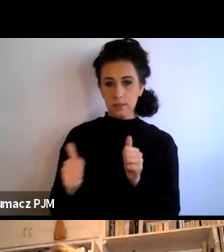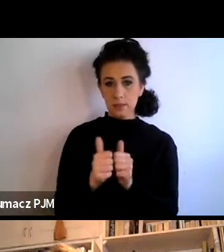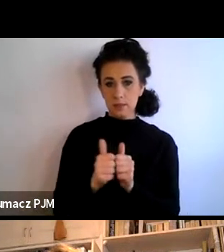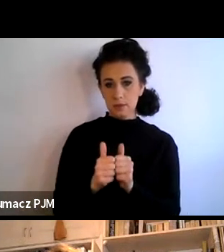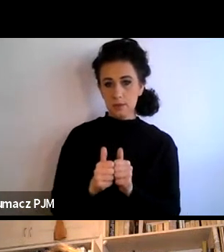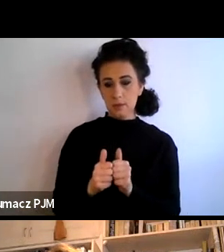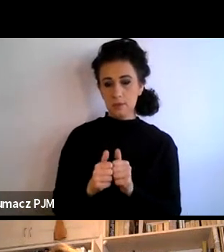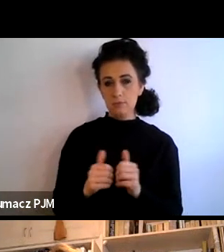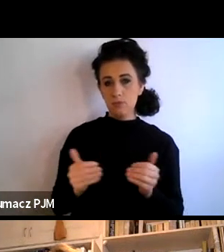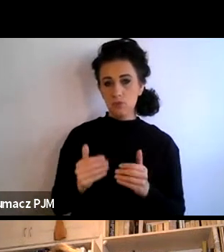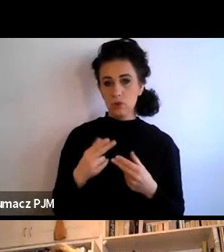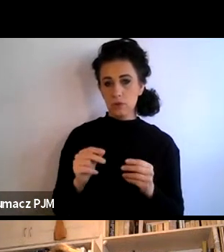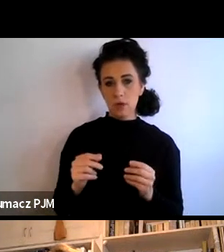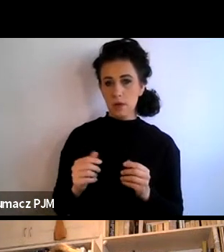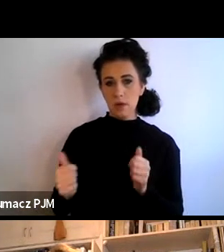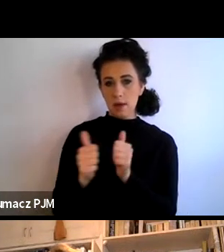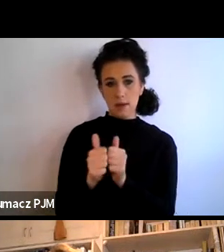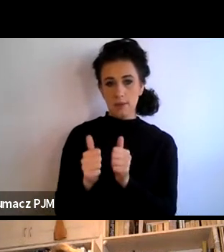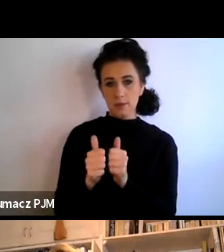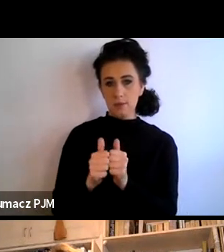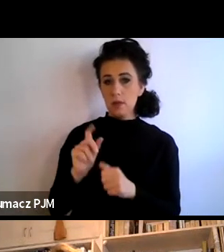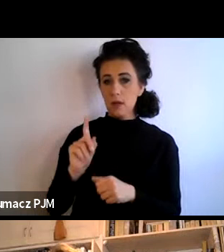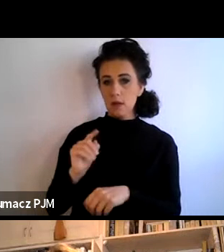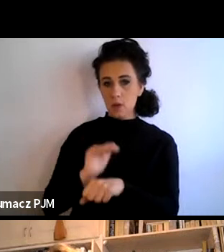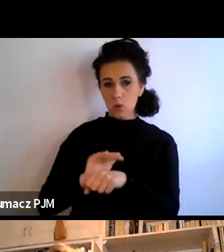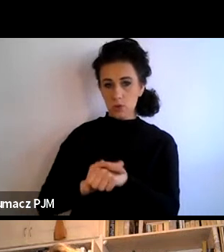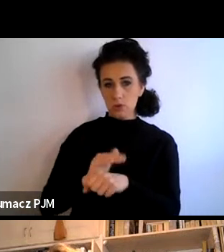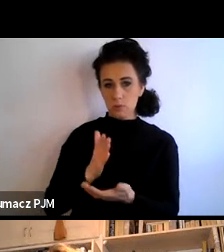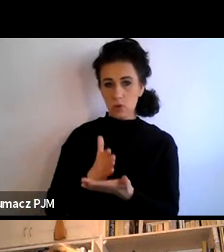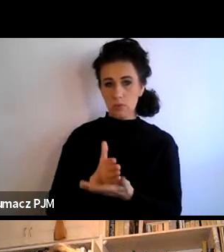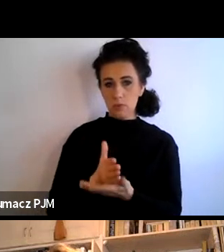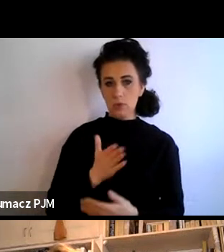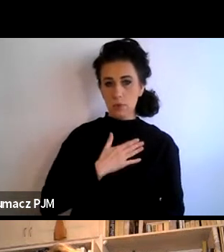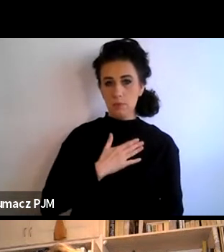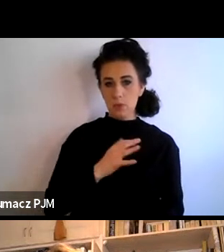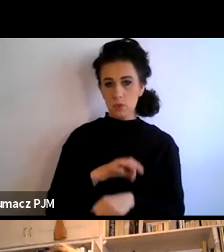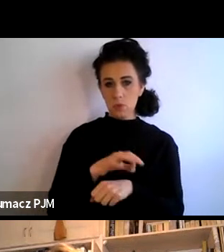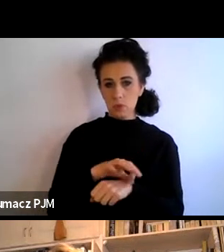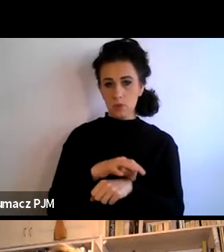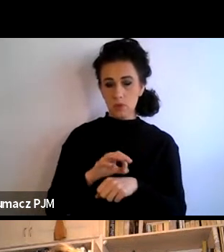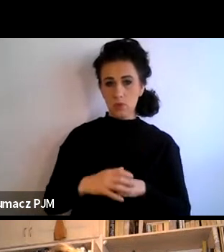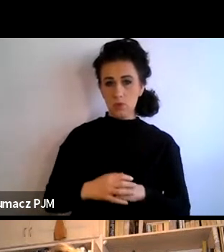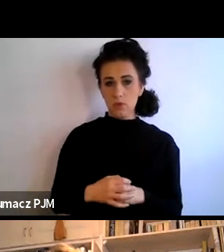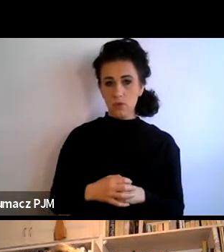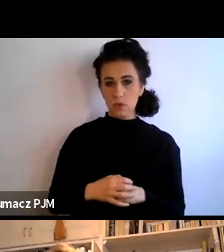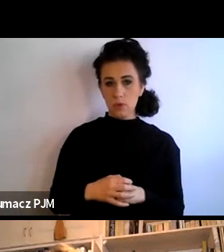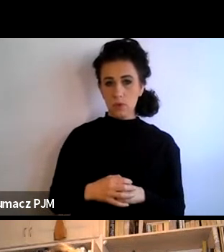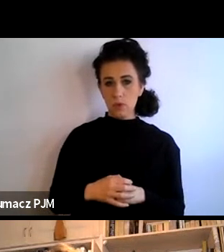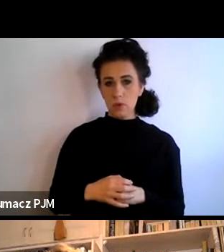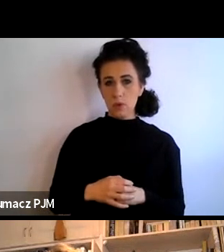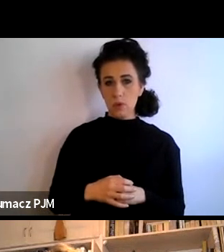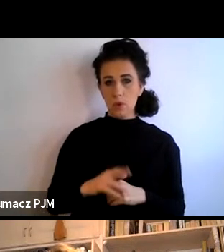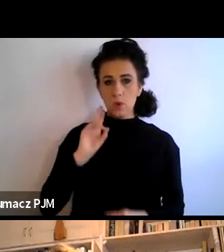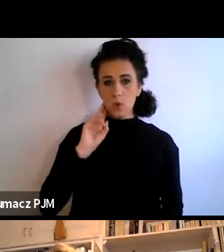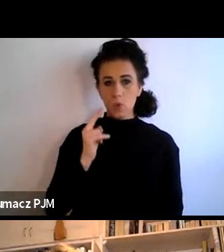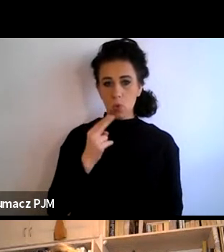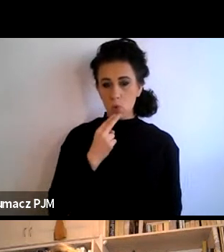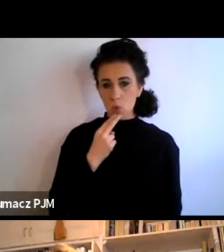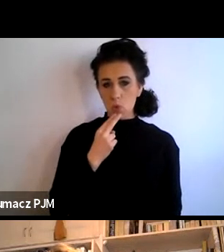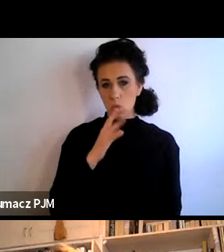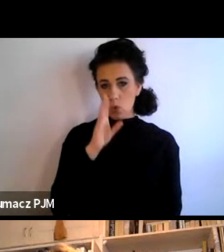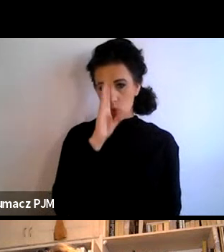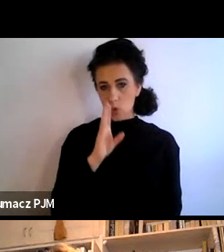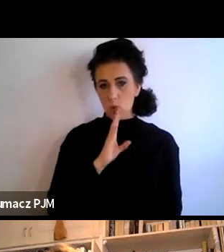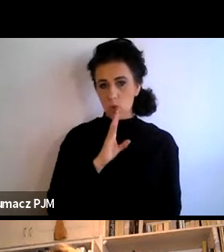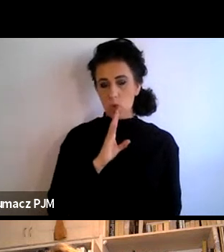nie asystenta, tylko takiej koleżeńskiej pomocy, bo mamy studentów z dysfunkcją słuchu, niedużą,